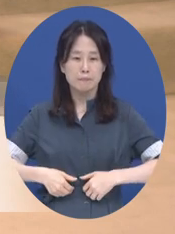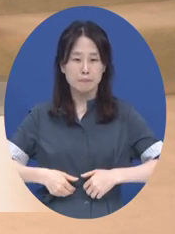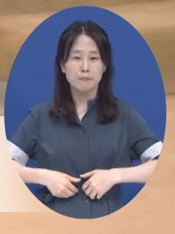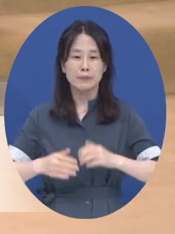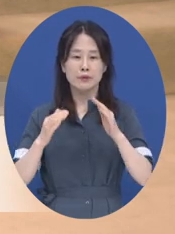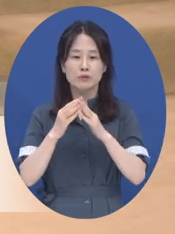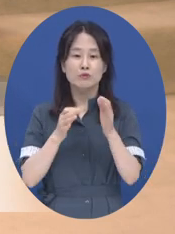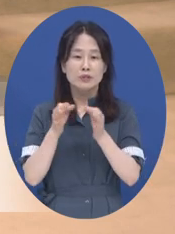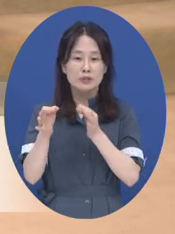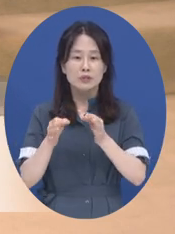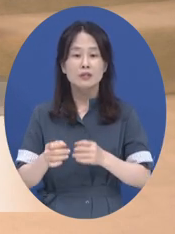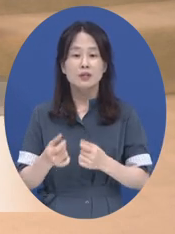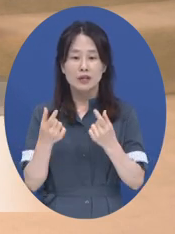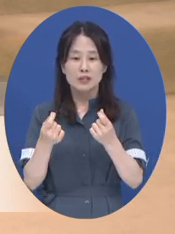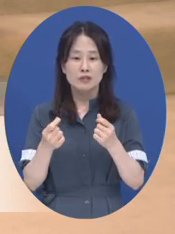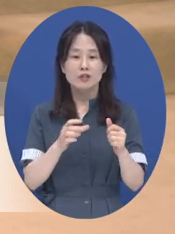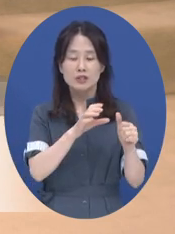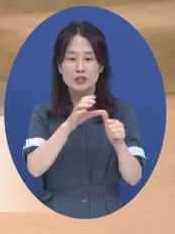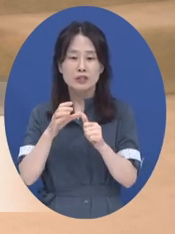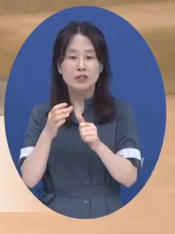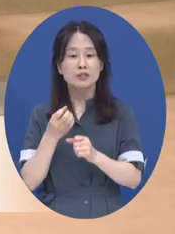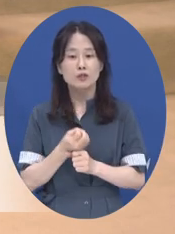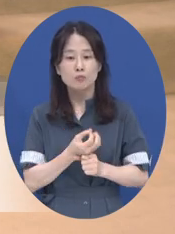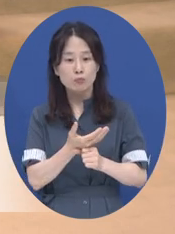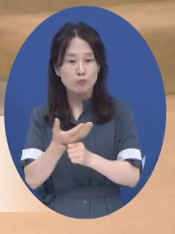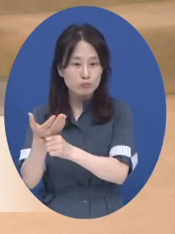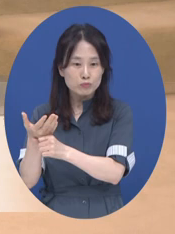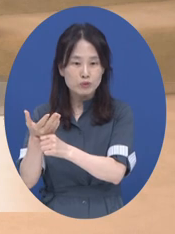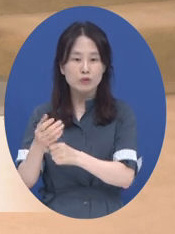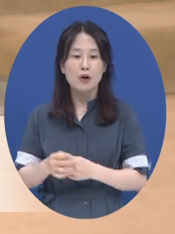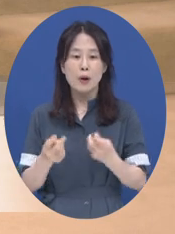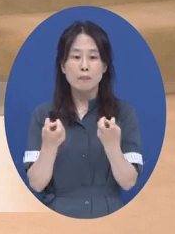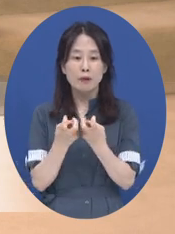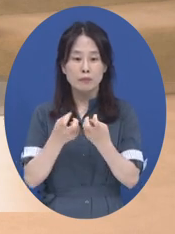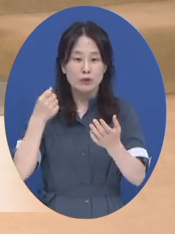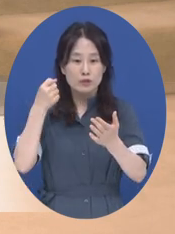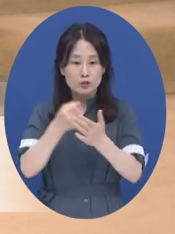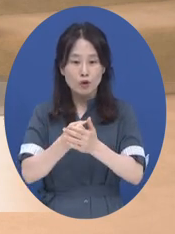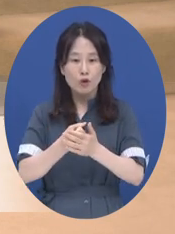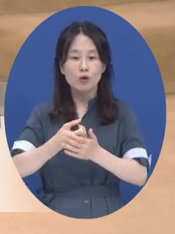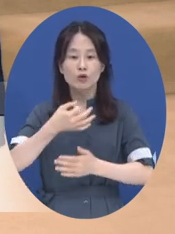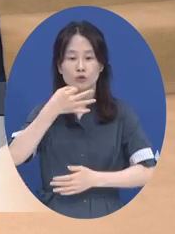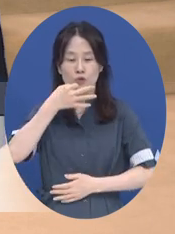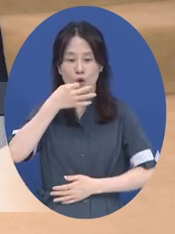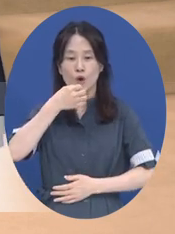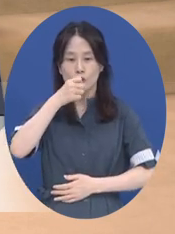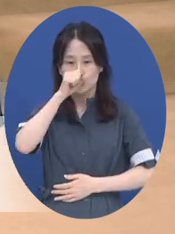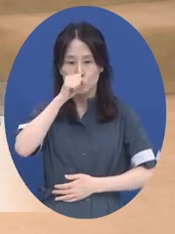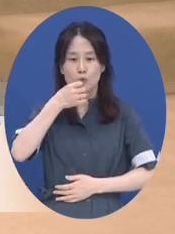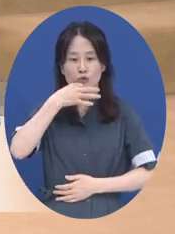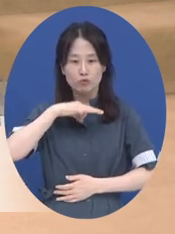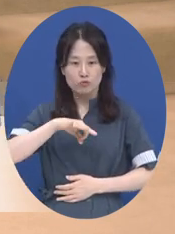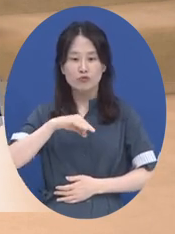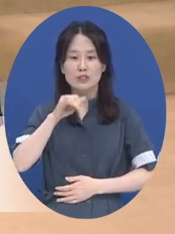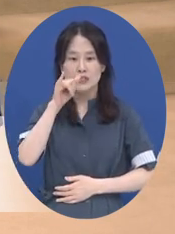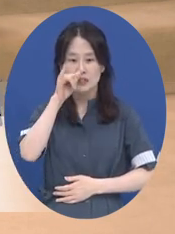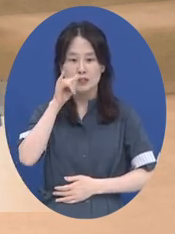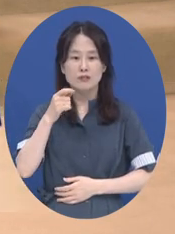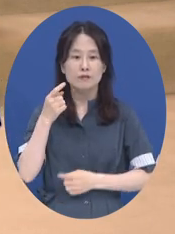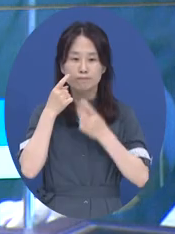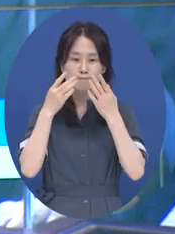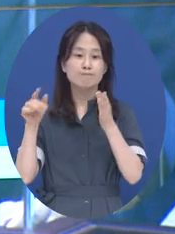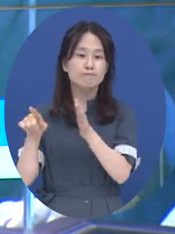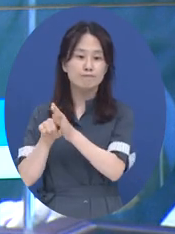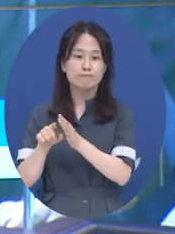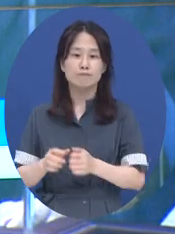주택 시장에는 이걸 대대적으로 도입한다고 하는 방침만 결정해도 상당히 좋은 영향을 미칠 거라고 저희는 확신하고